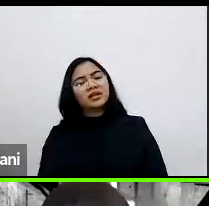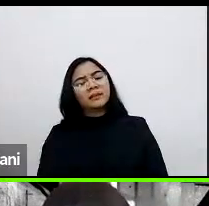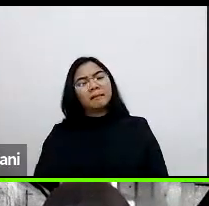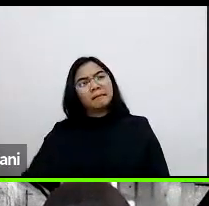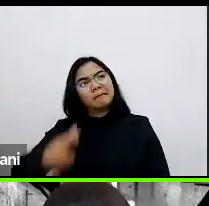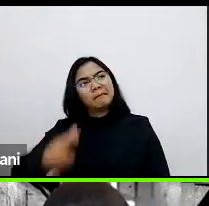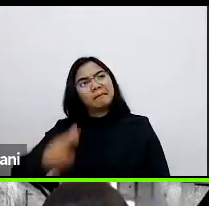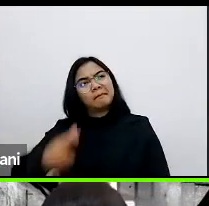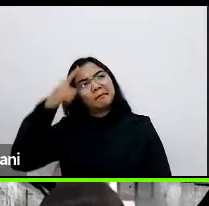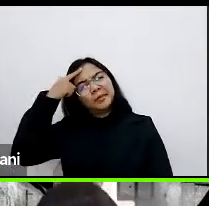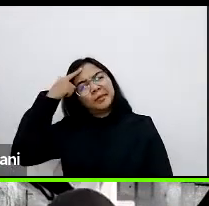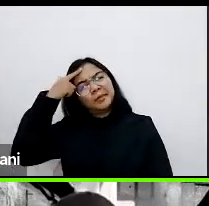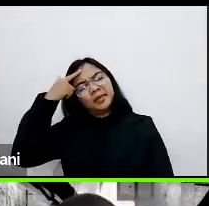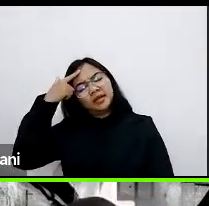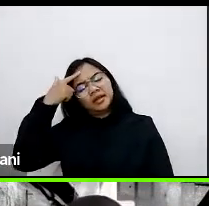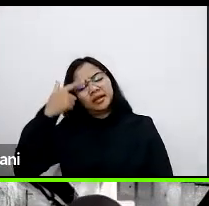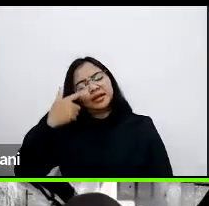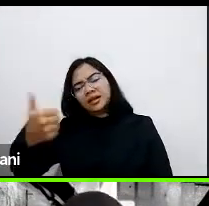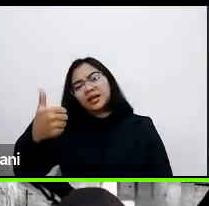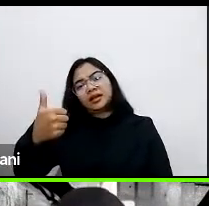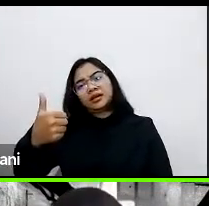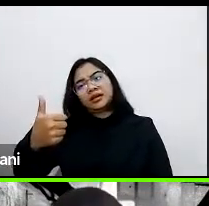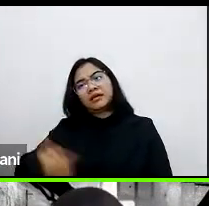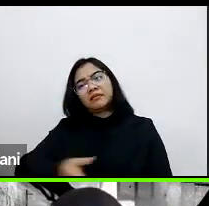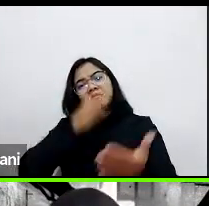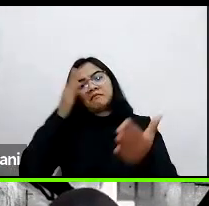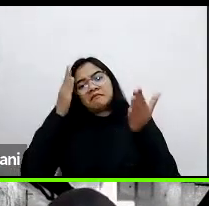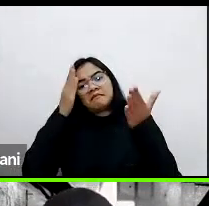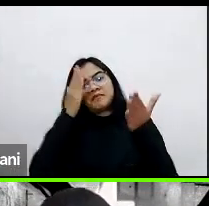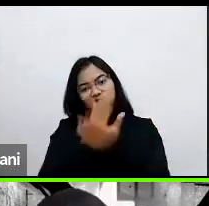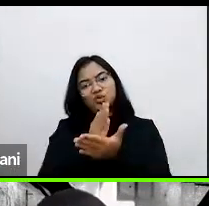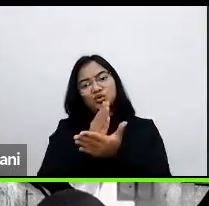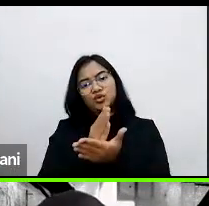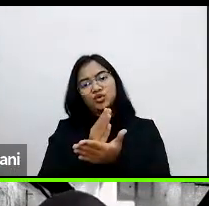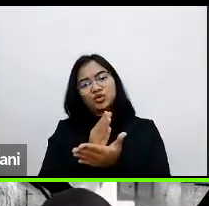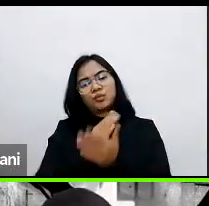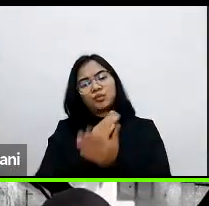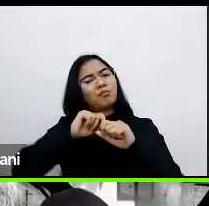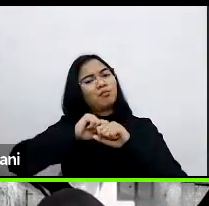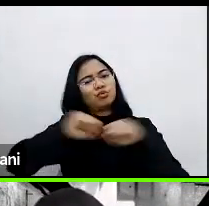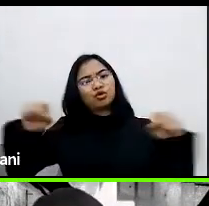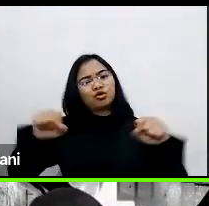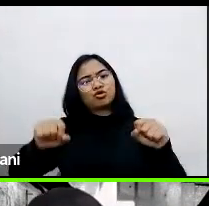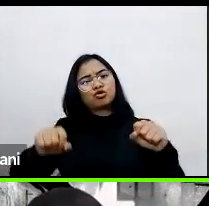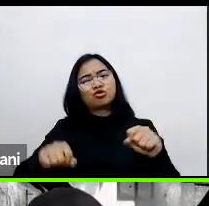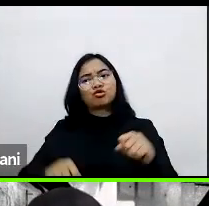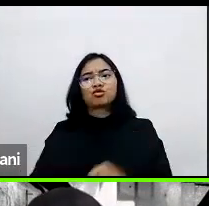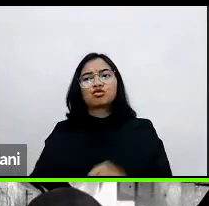meretas gimana kita ngehack cara untuk meretas